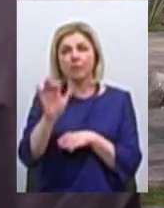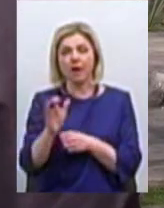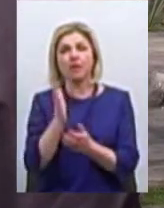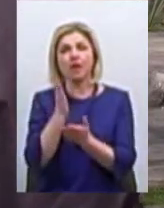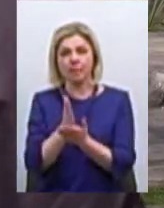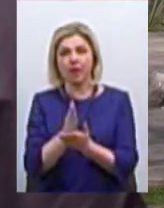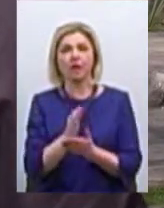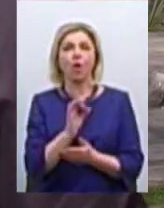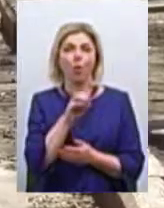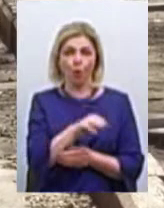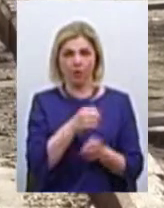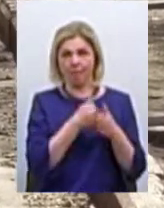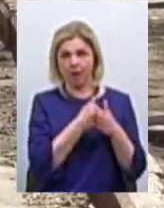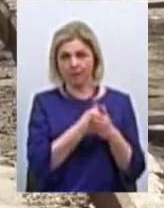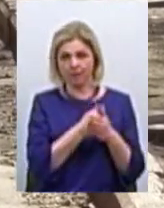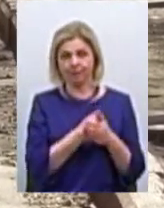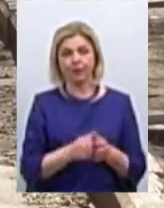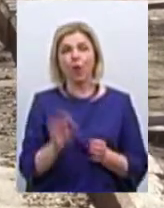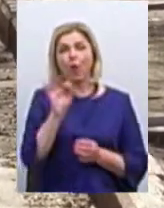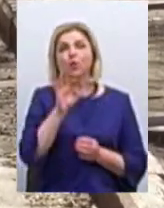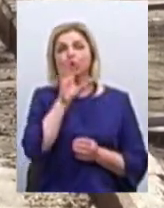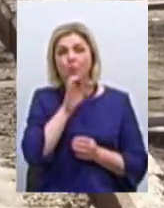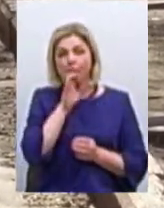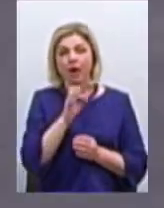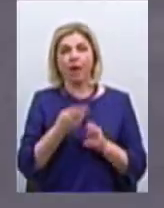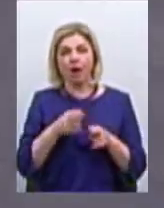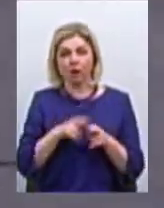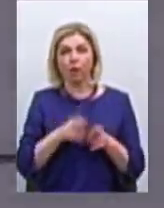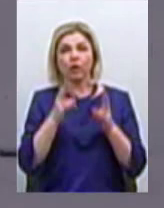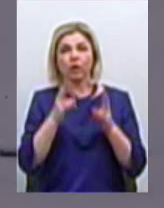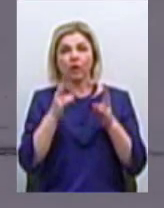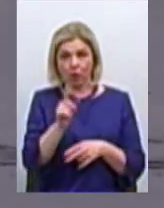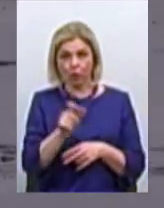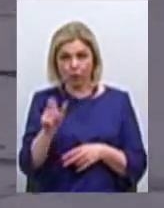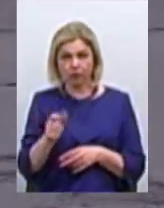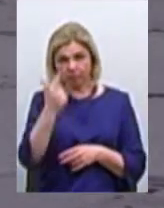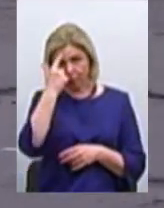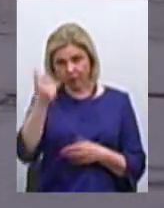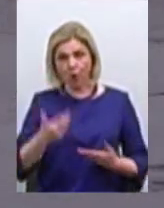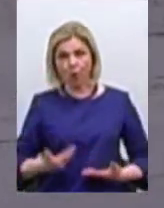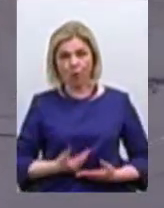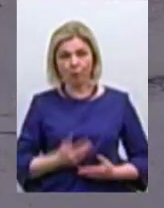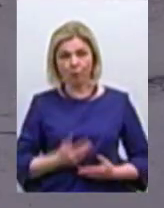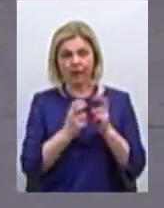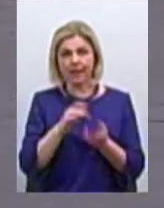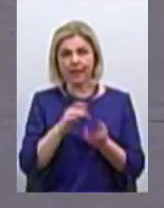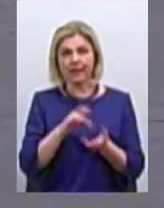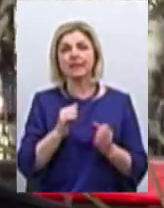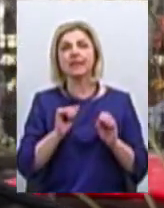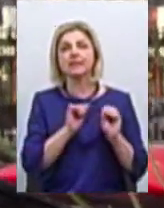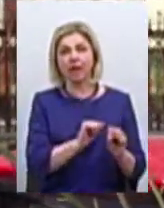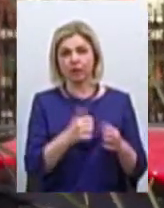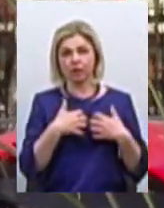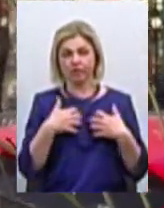бази спецмедпостачання. Про собаку, від укусів якої потерпають люди, повідомили на комунальне підприємство «Центр захисту тварин».